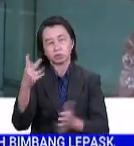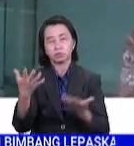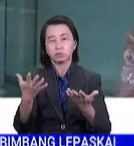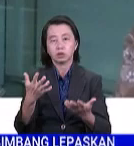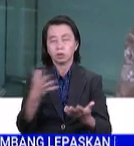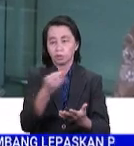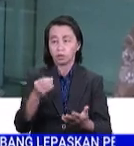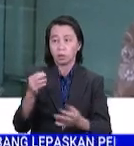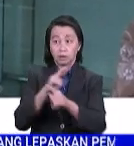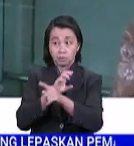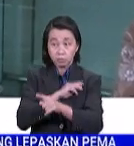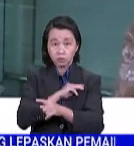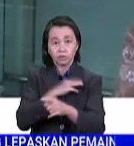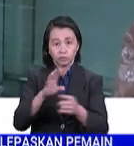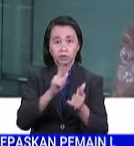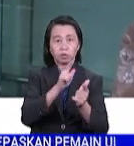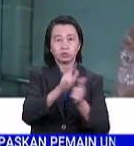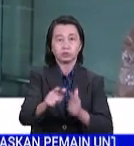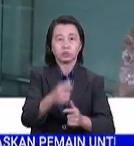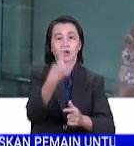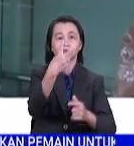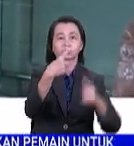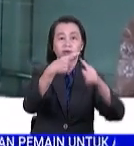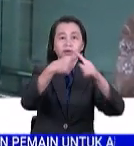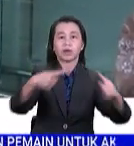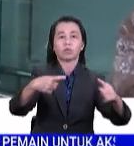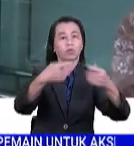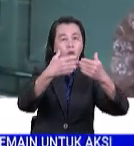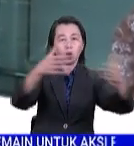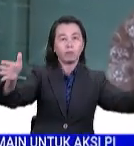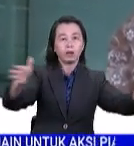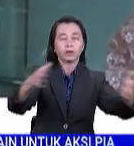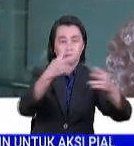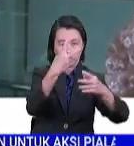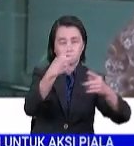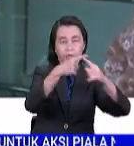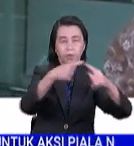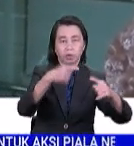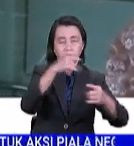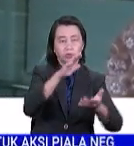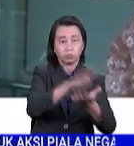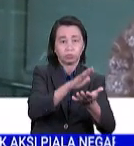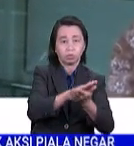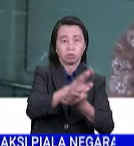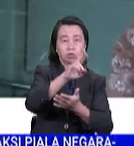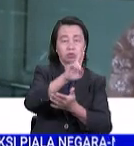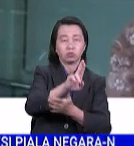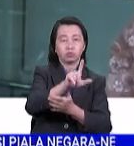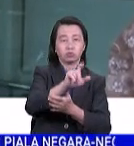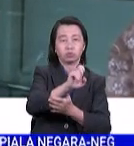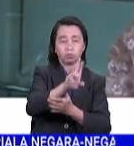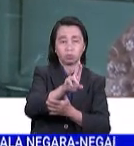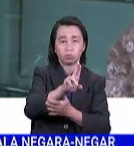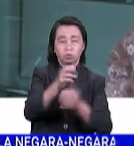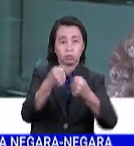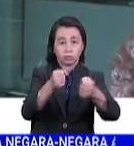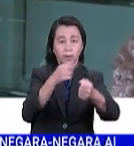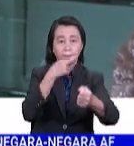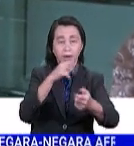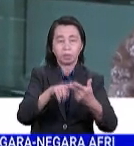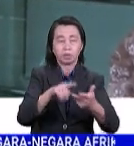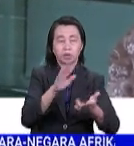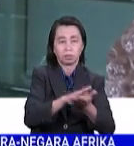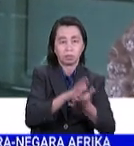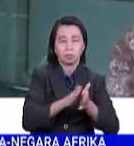menteri juga telah meluluskan dua dewan terbuka untuk sekolah SK Ulu Sungai Merah dan juga SMK